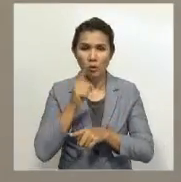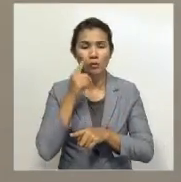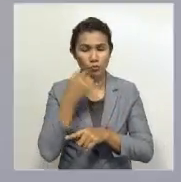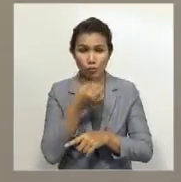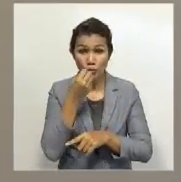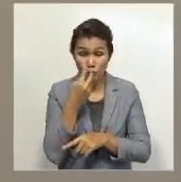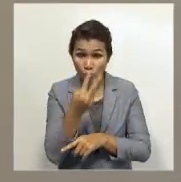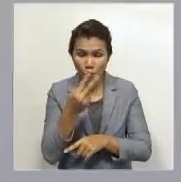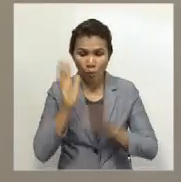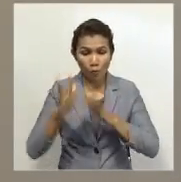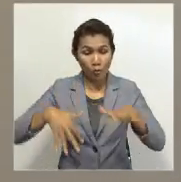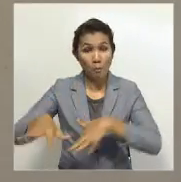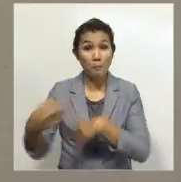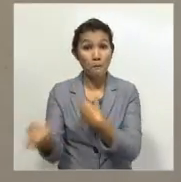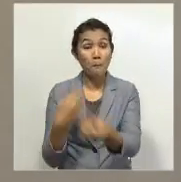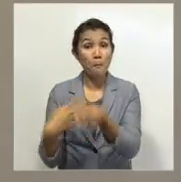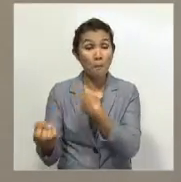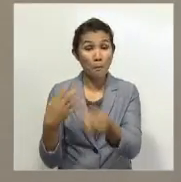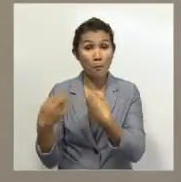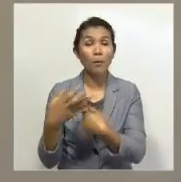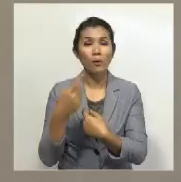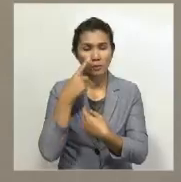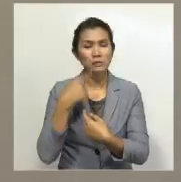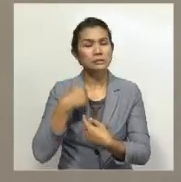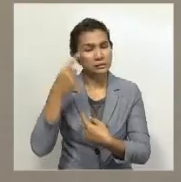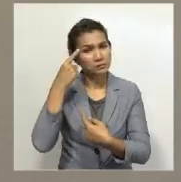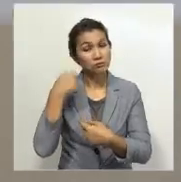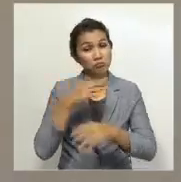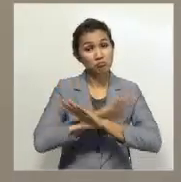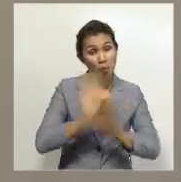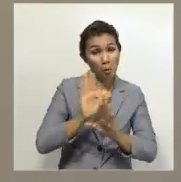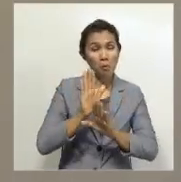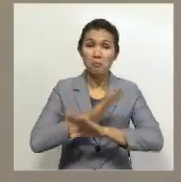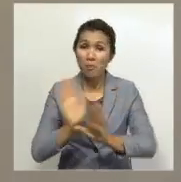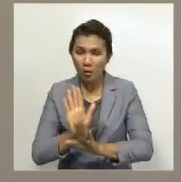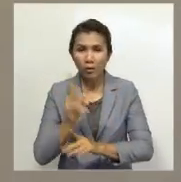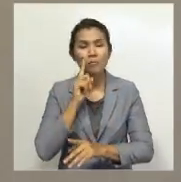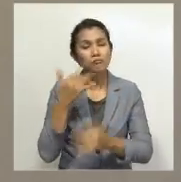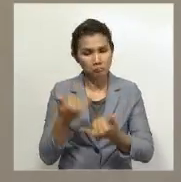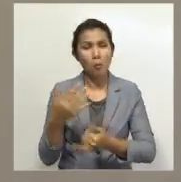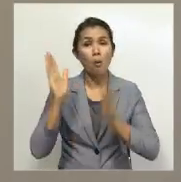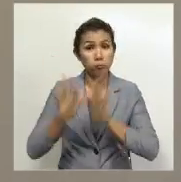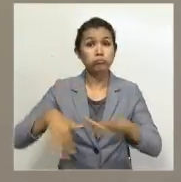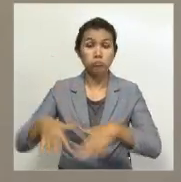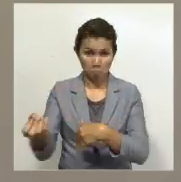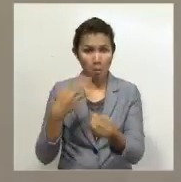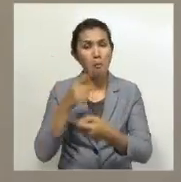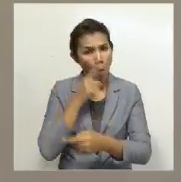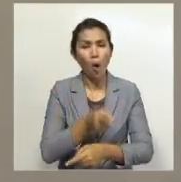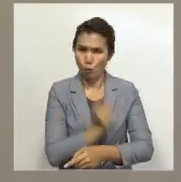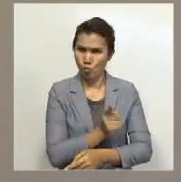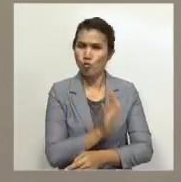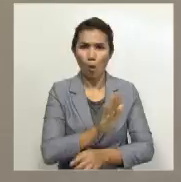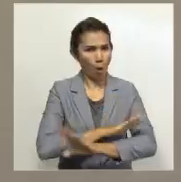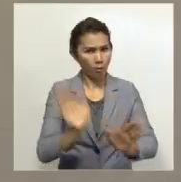นใหญ่ที่ตอบมาในช่วงที่เรามีการพิจารณาว่าจะเลิกไปเลยหรือไม่เลิกเนี่ยก็ยังมีความเห็นว่ายังเห็นควรให้มีอยู่นะครับทั้